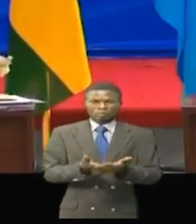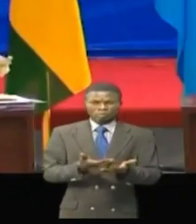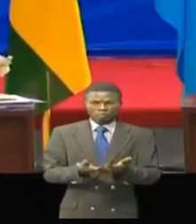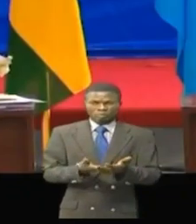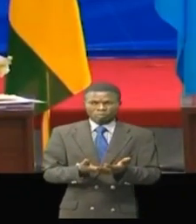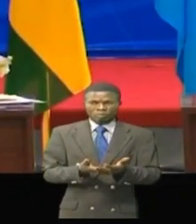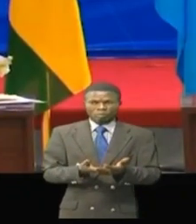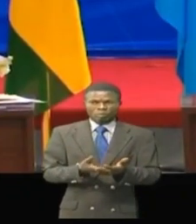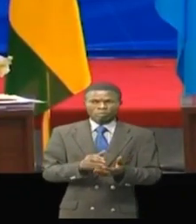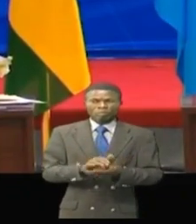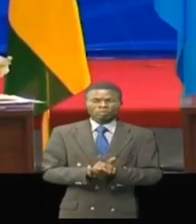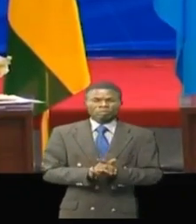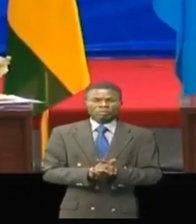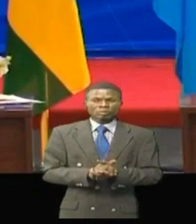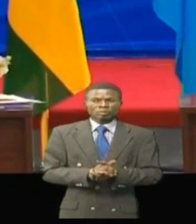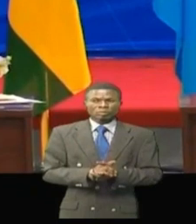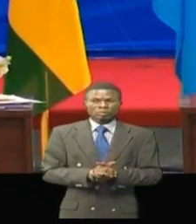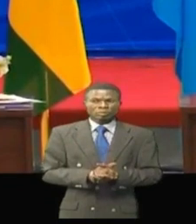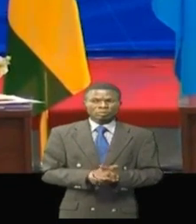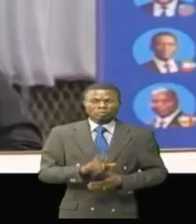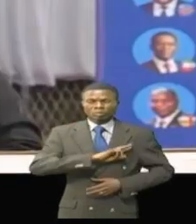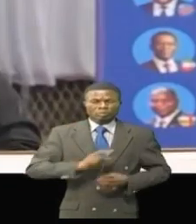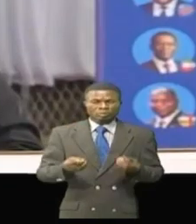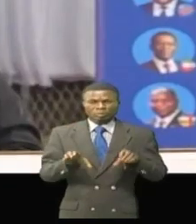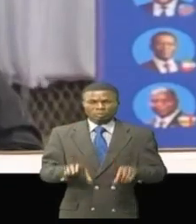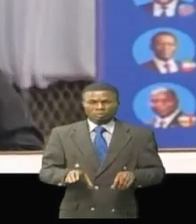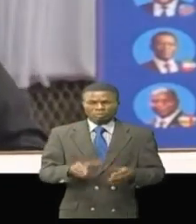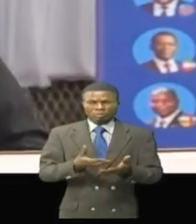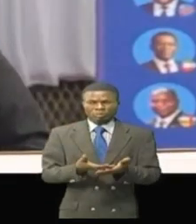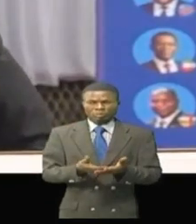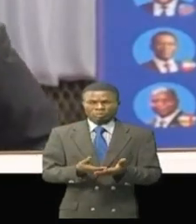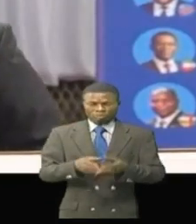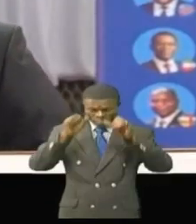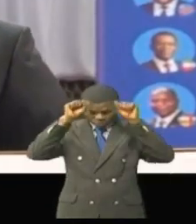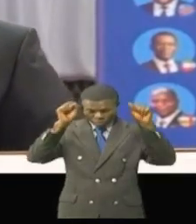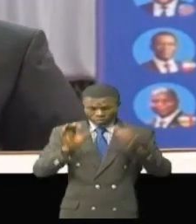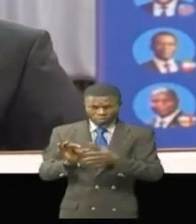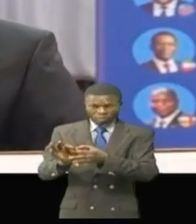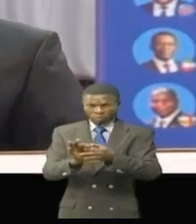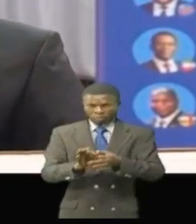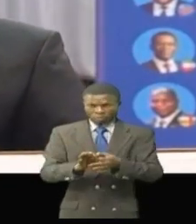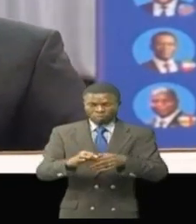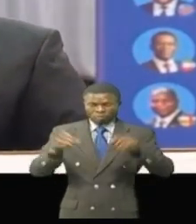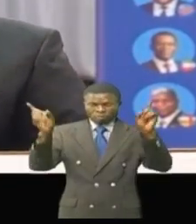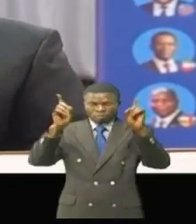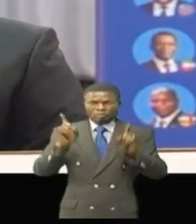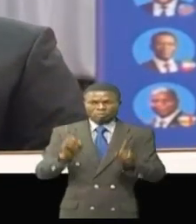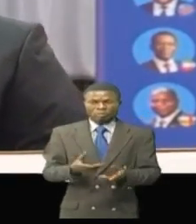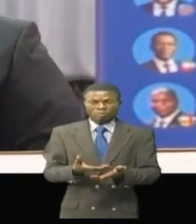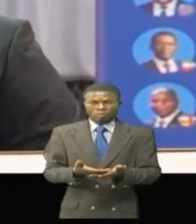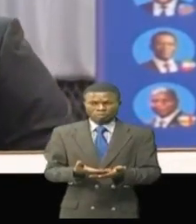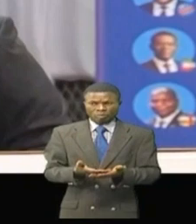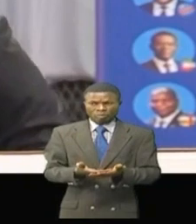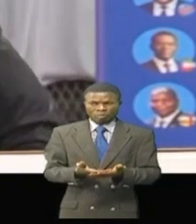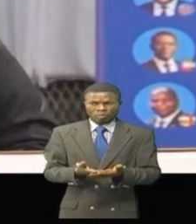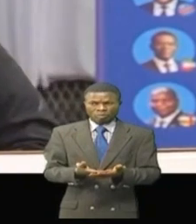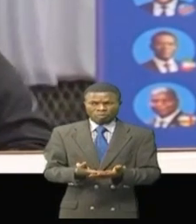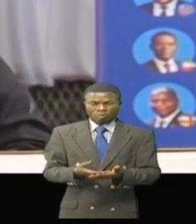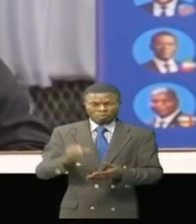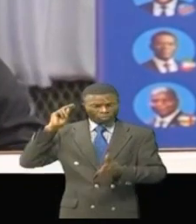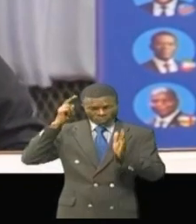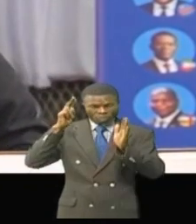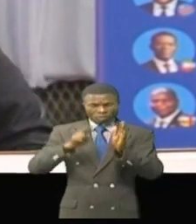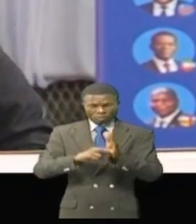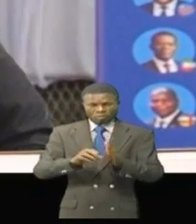de la République démocratique du Congo et président en exercice de la conférence des chefs d'État et de gouvernement